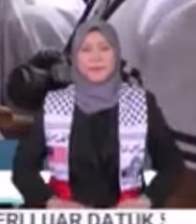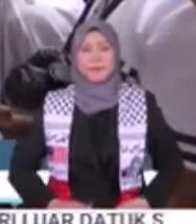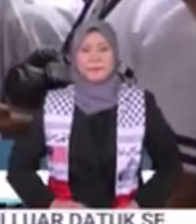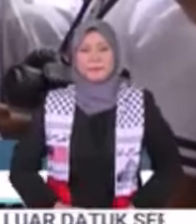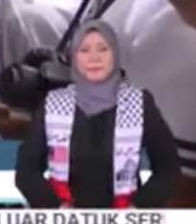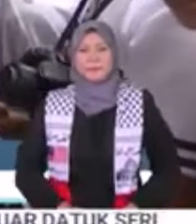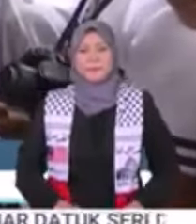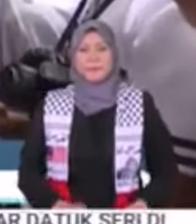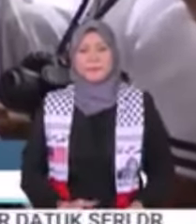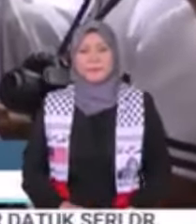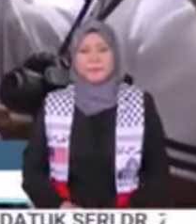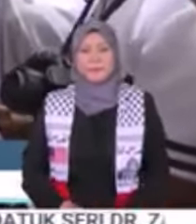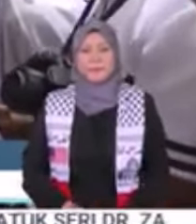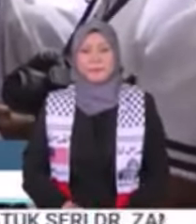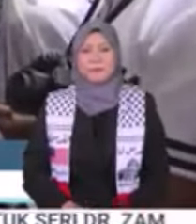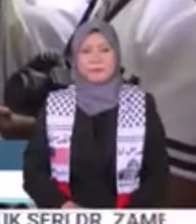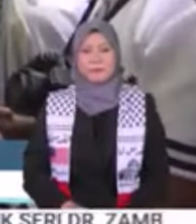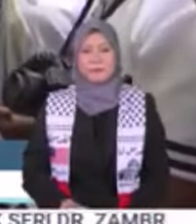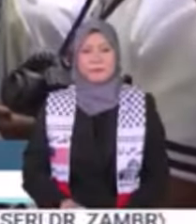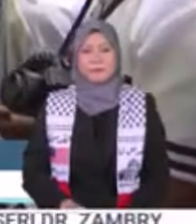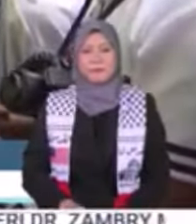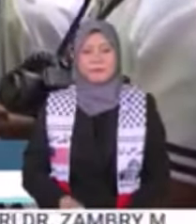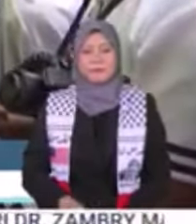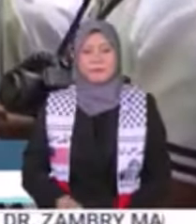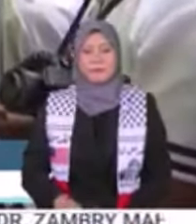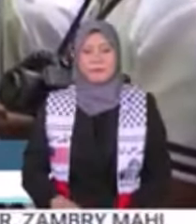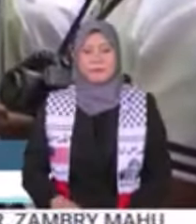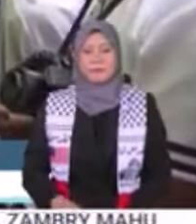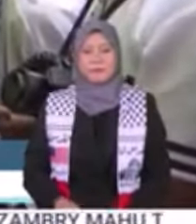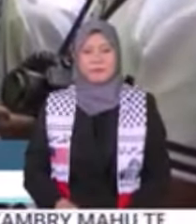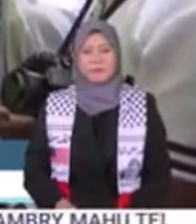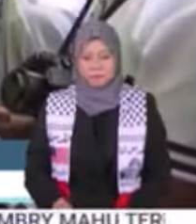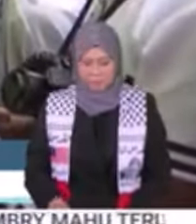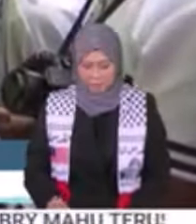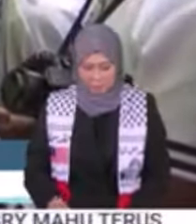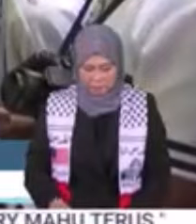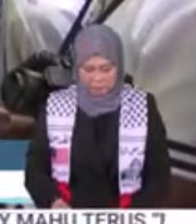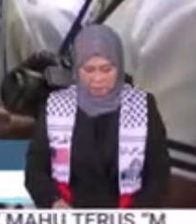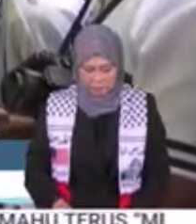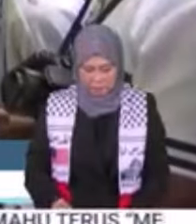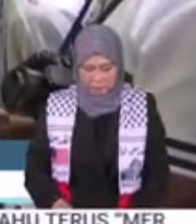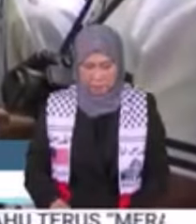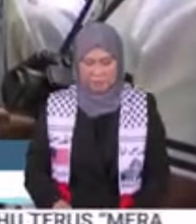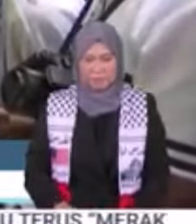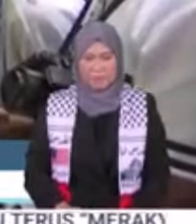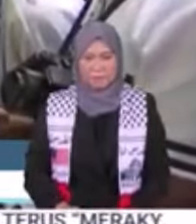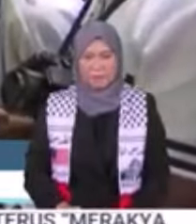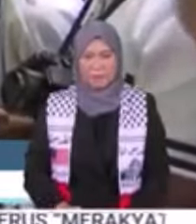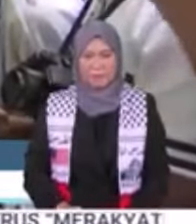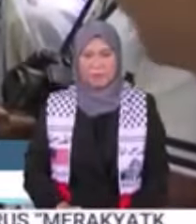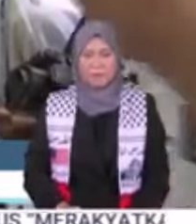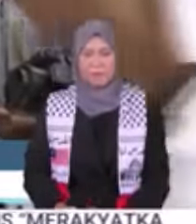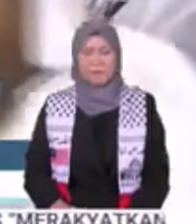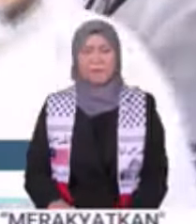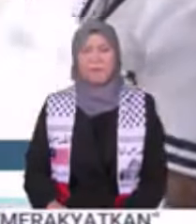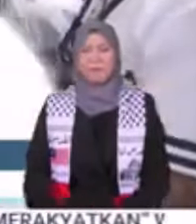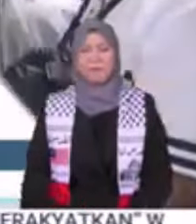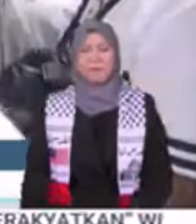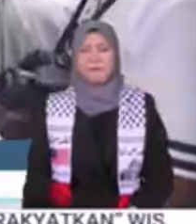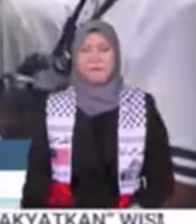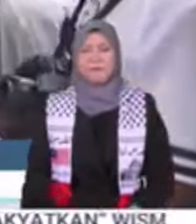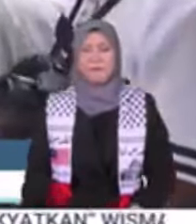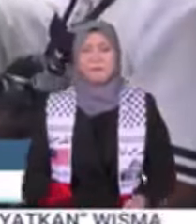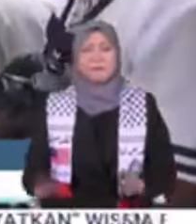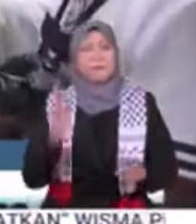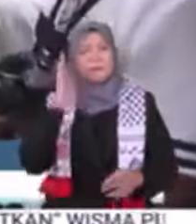peluang yang ada untuk kita membuktikan pada penyokong-penyokong kita dan kepada seluruh rakyat Malaysia adalah Terengganu juga yang terbaik